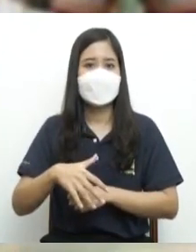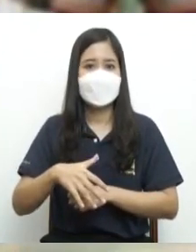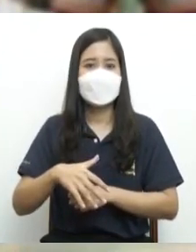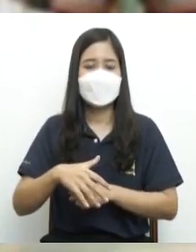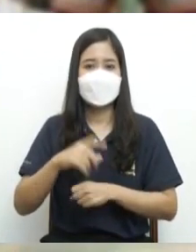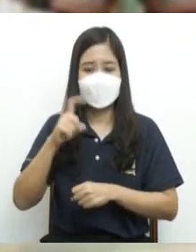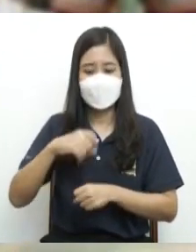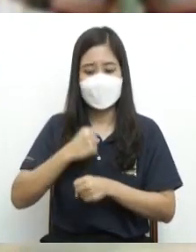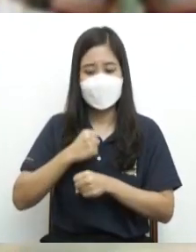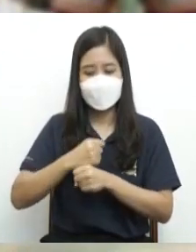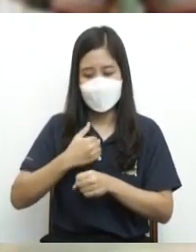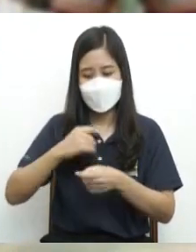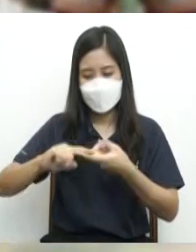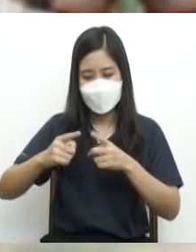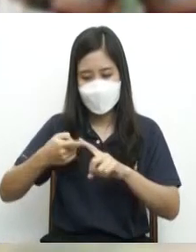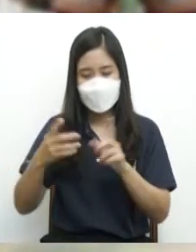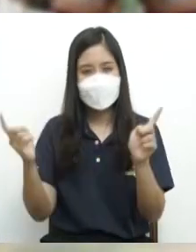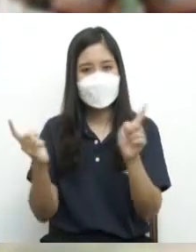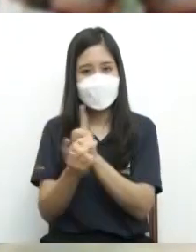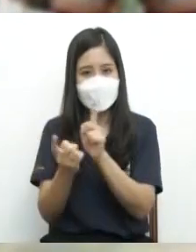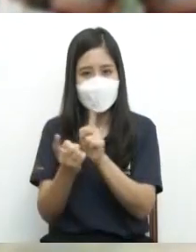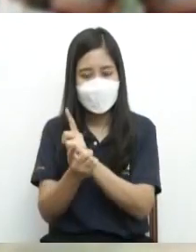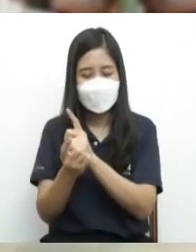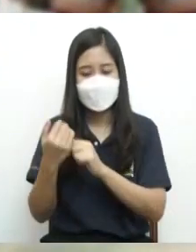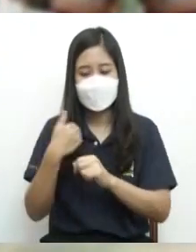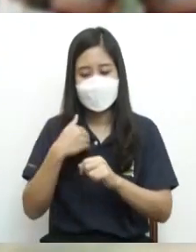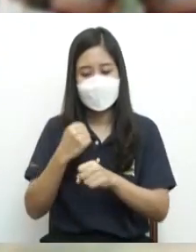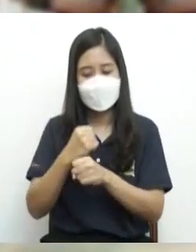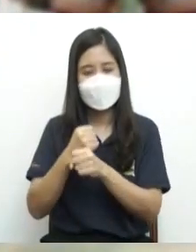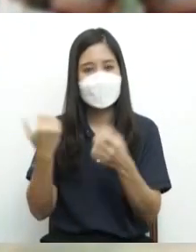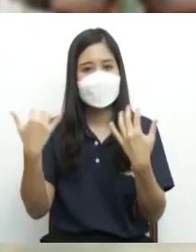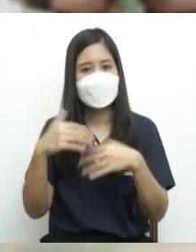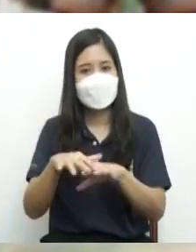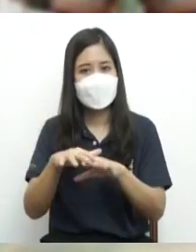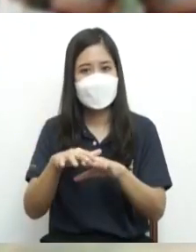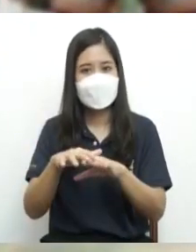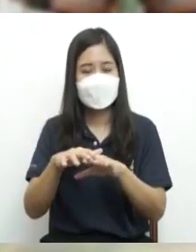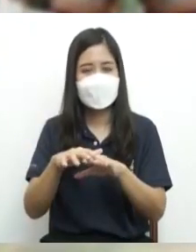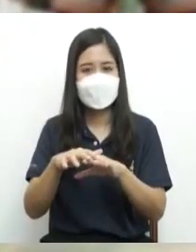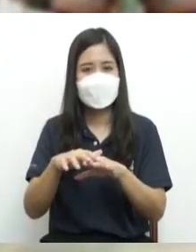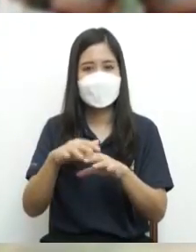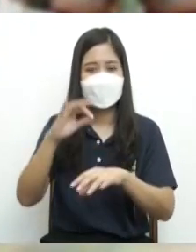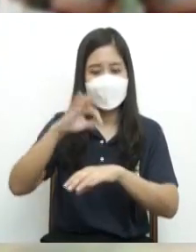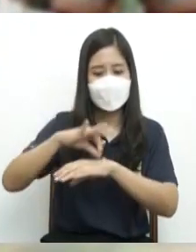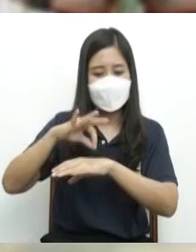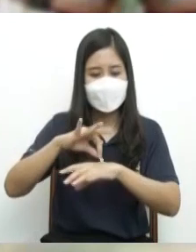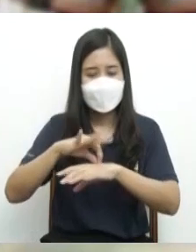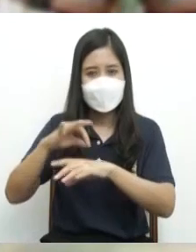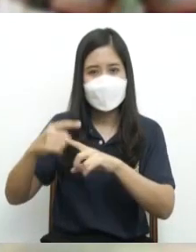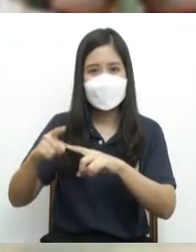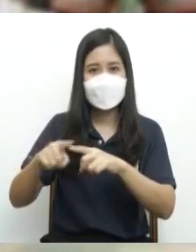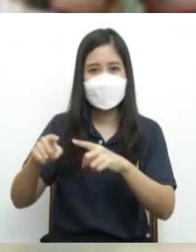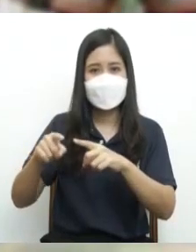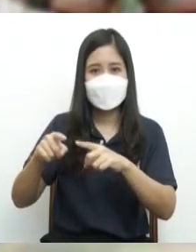เพื่อนร่วมงานทั้งคนที่เป็นนายหรือผู้บังคับบัญชาคนที่เสมอกันในตำแหน่งเทียบเท่ากันและคนที่